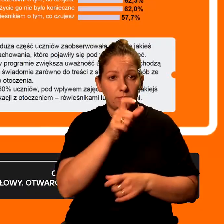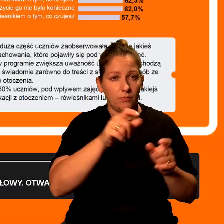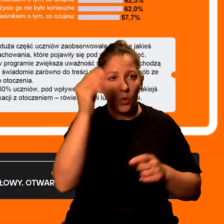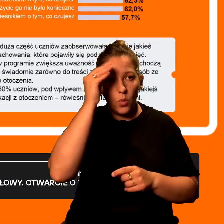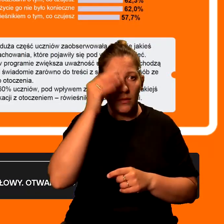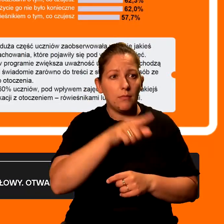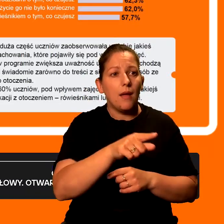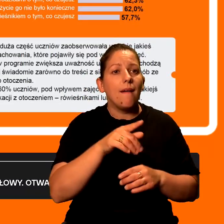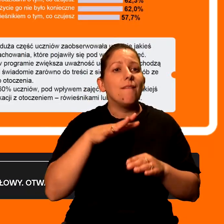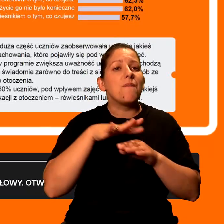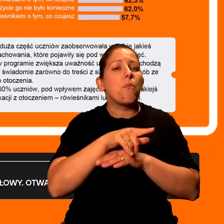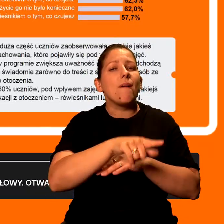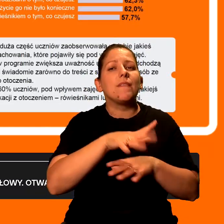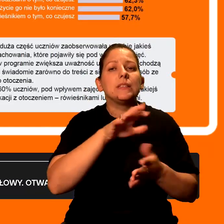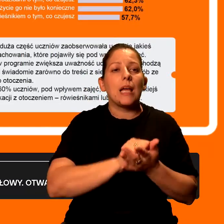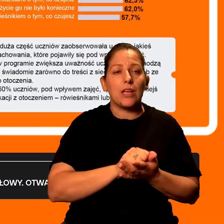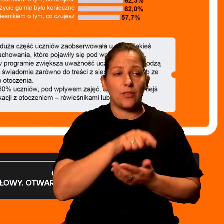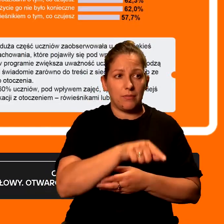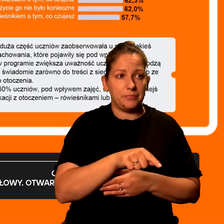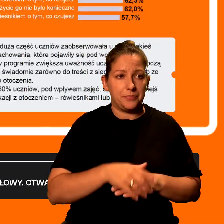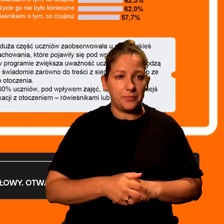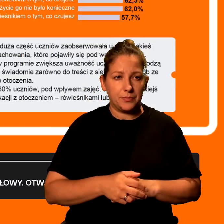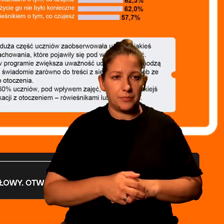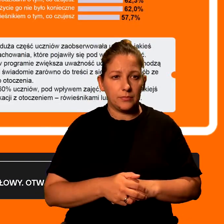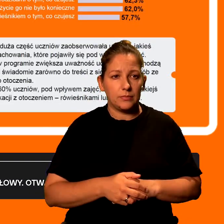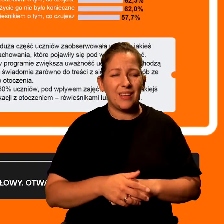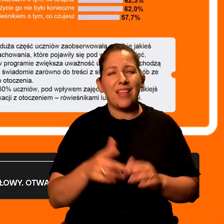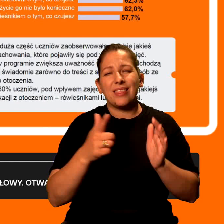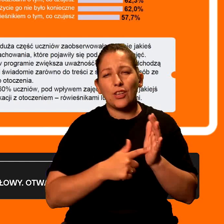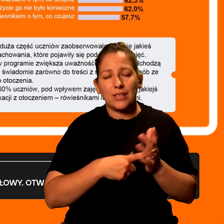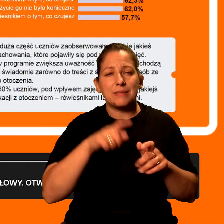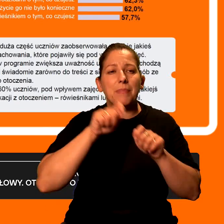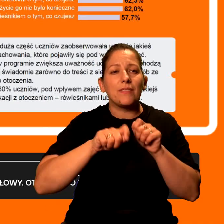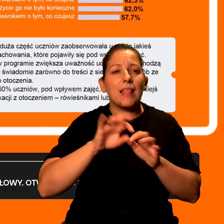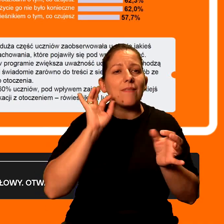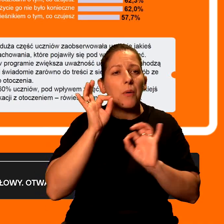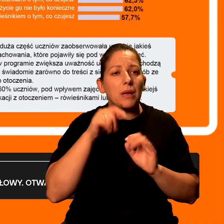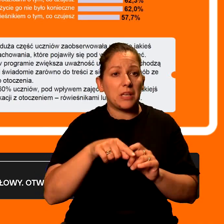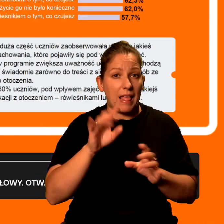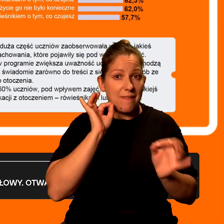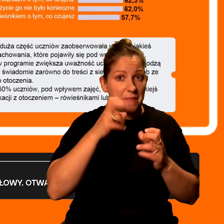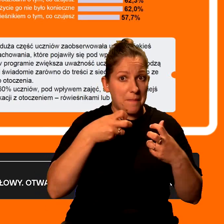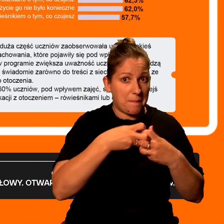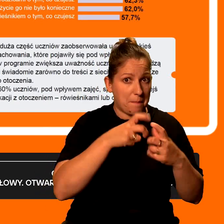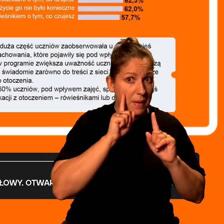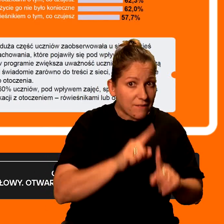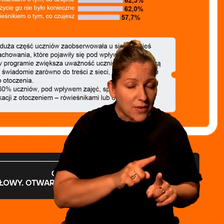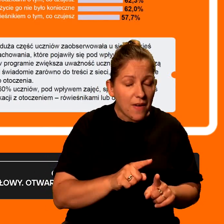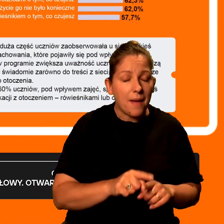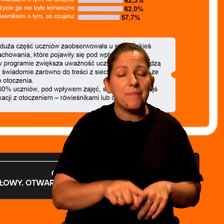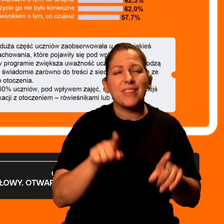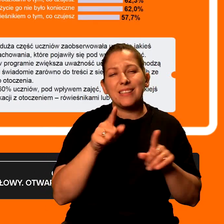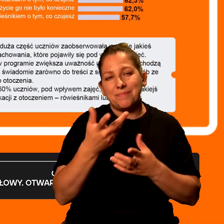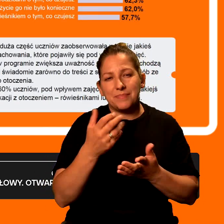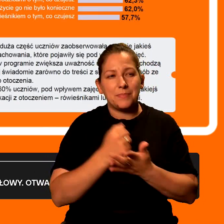wpływ zdjęć na nich. Co oni zrobili, co im się wydarzyło. No, najczęściej to sprawdzali to informacje, czy informacja w sieci jest prawdziwa, ale to jest taka rzecz, o